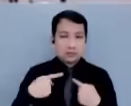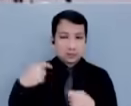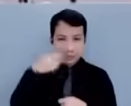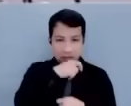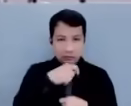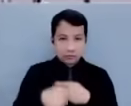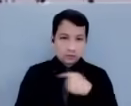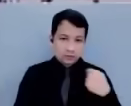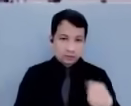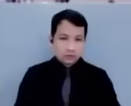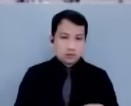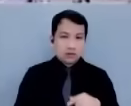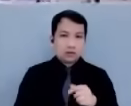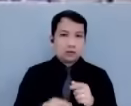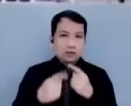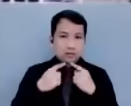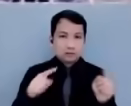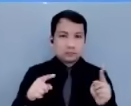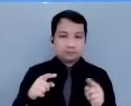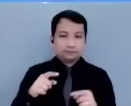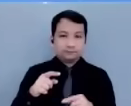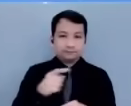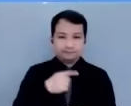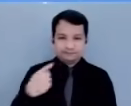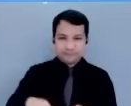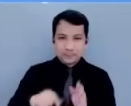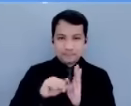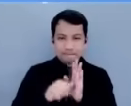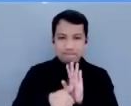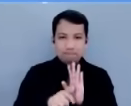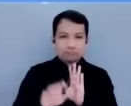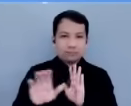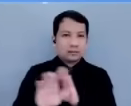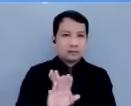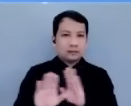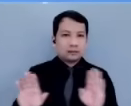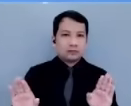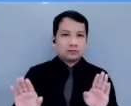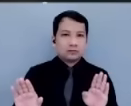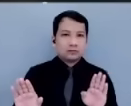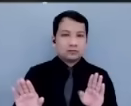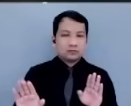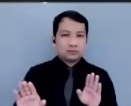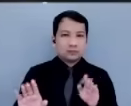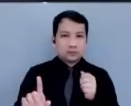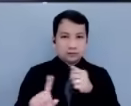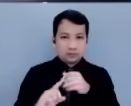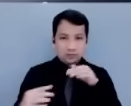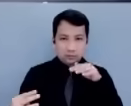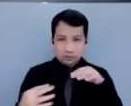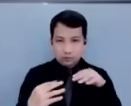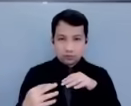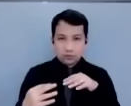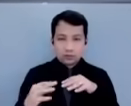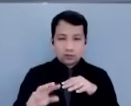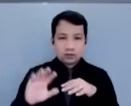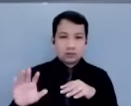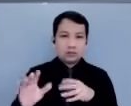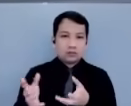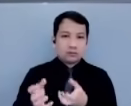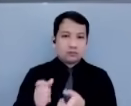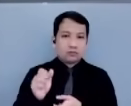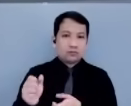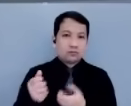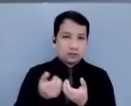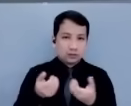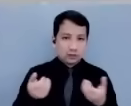Sa pinakabagong pahayag ng China, giniit nitong hindi sila mangingiming makipagyera para labanan ang kagustuhang